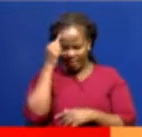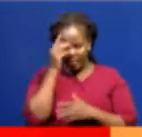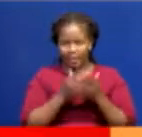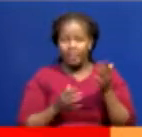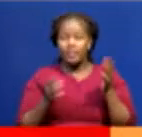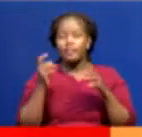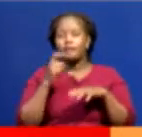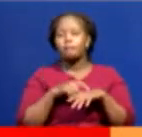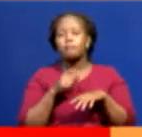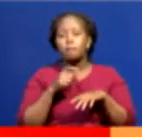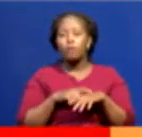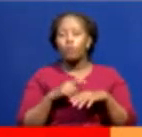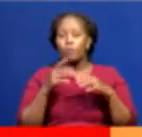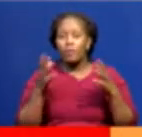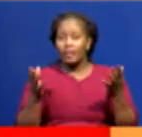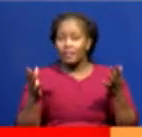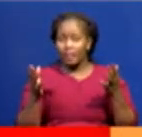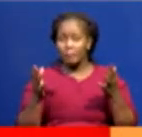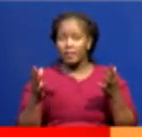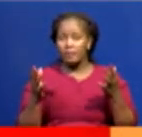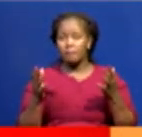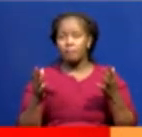unapata